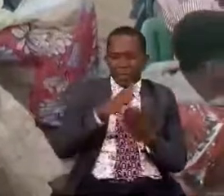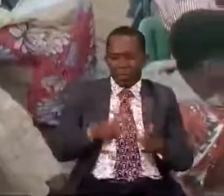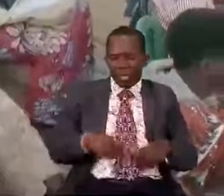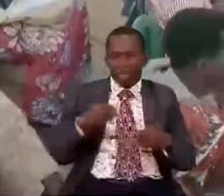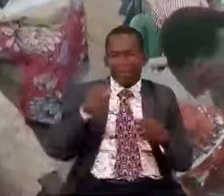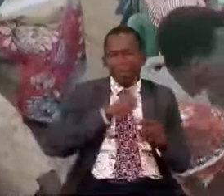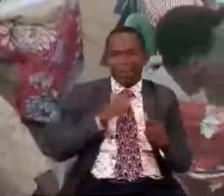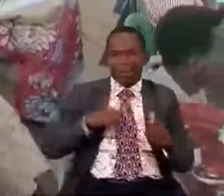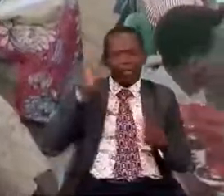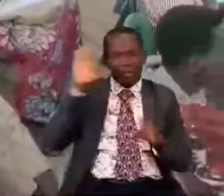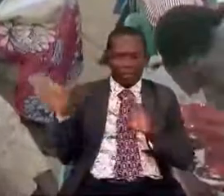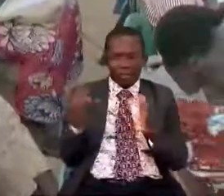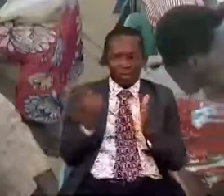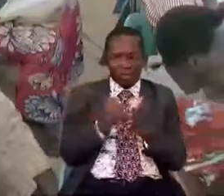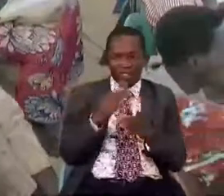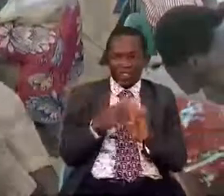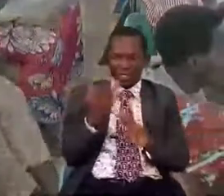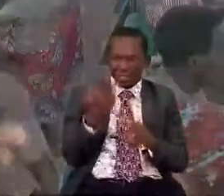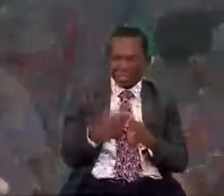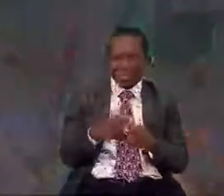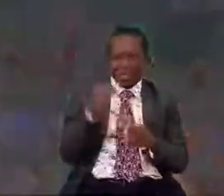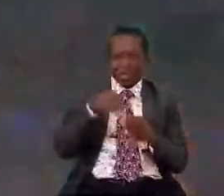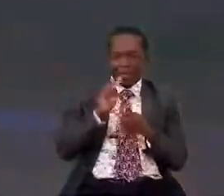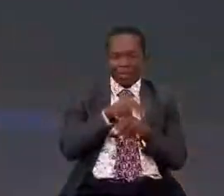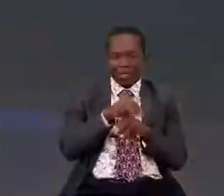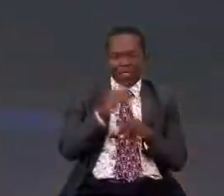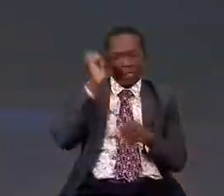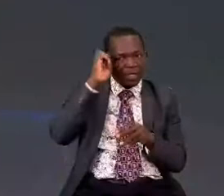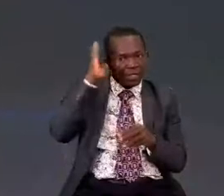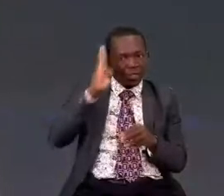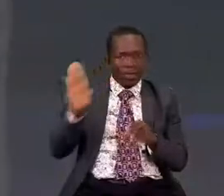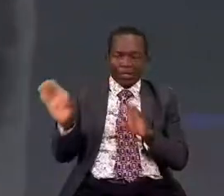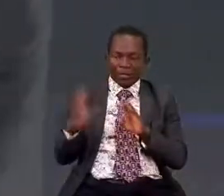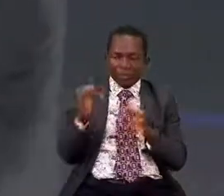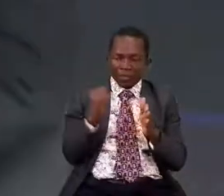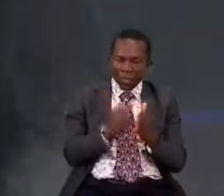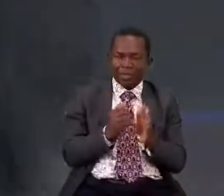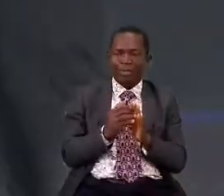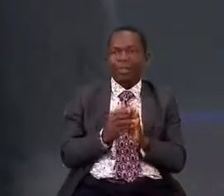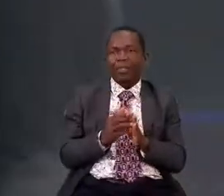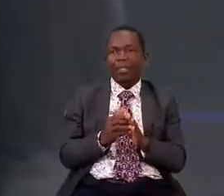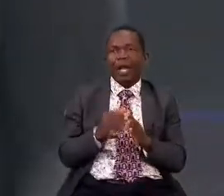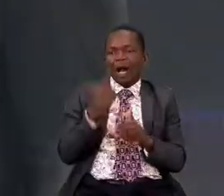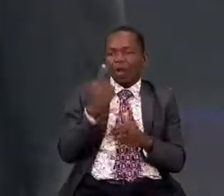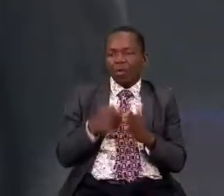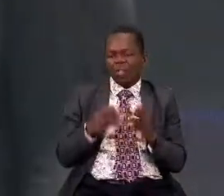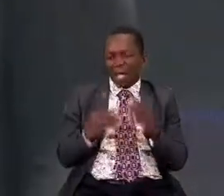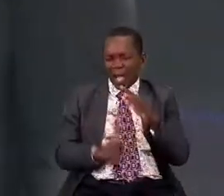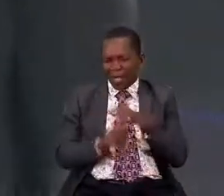Et ce qui semble impossible, incroyable, ce qui semble ne peut être fait, et peut-être même toi tu dis,